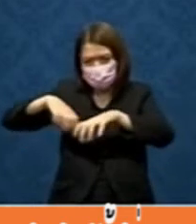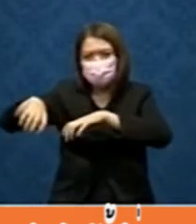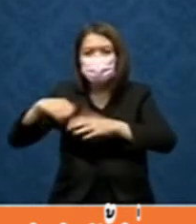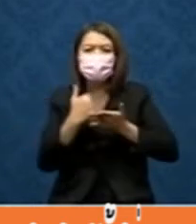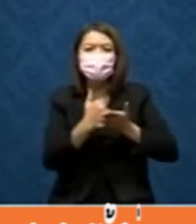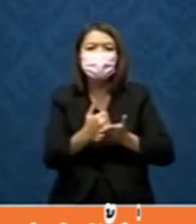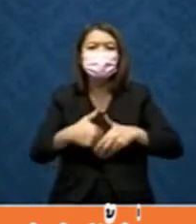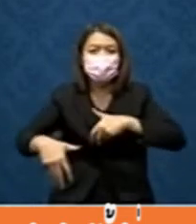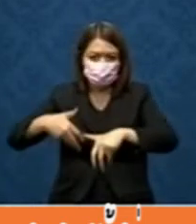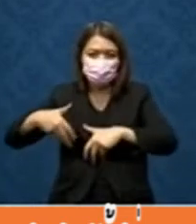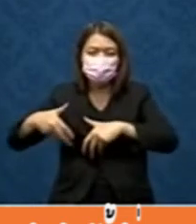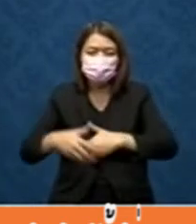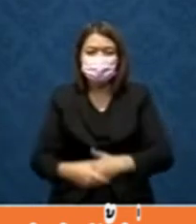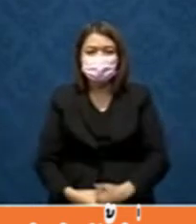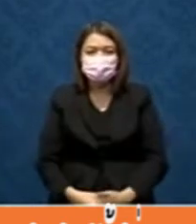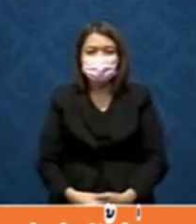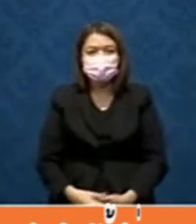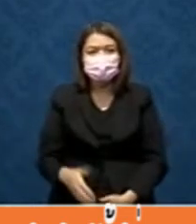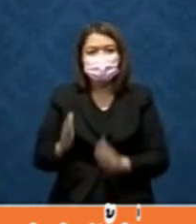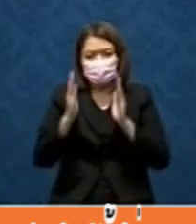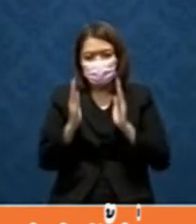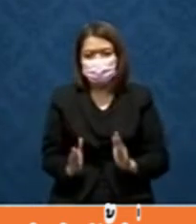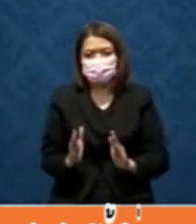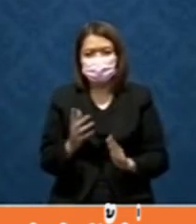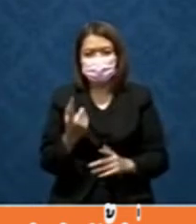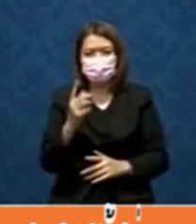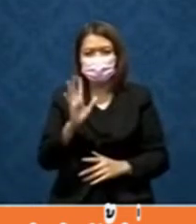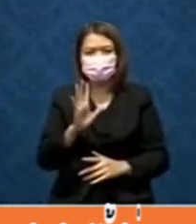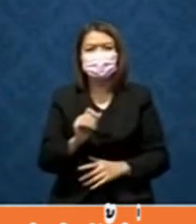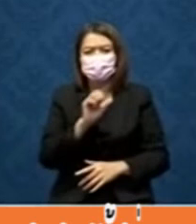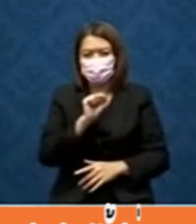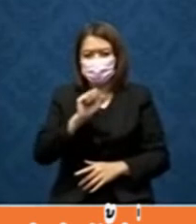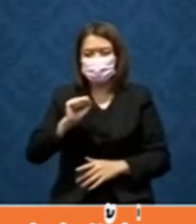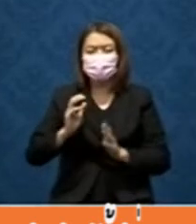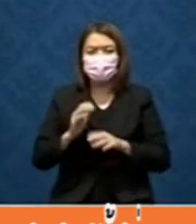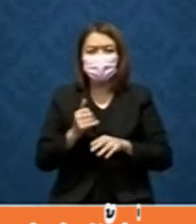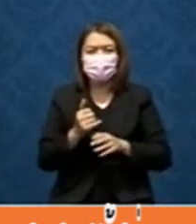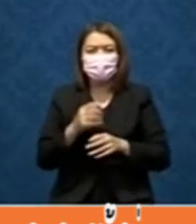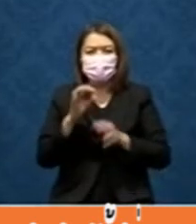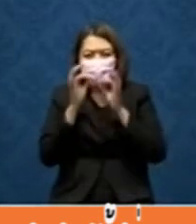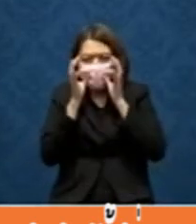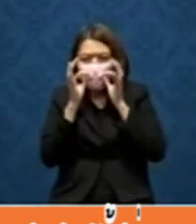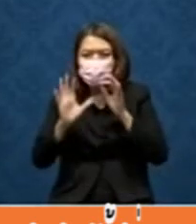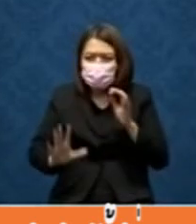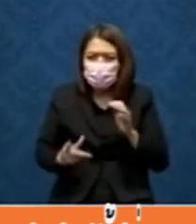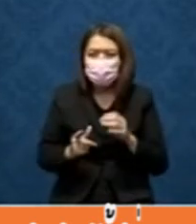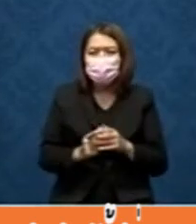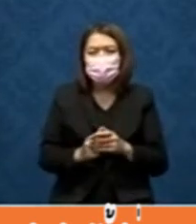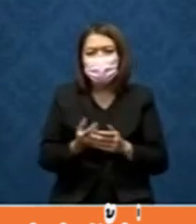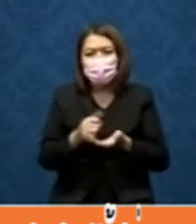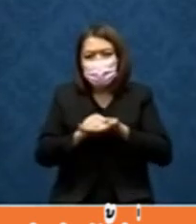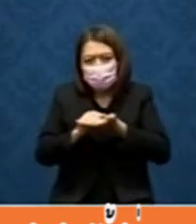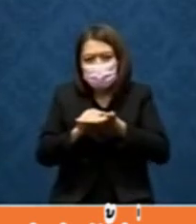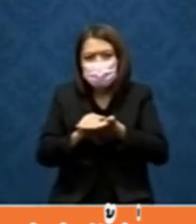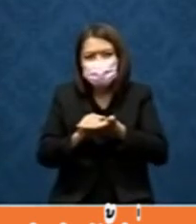กันั้นในการจะช่วยเห 1080 เหดูไมใช่การคนอย่เดีวนะครัผมไปก 42 นิติพล หesterolแมวพี่ติดอยู่